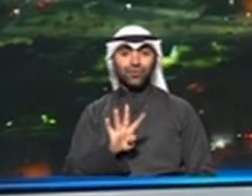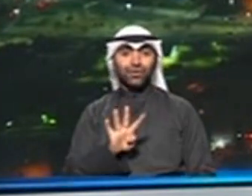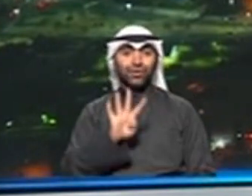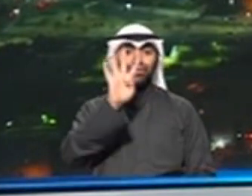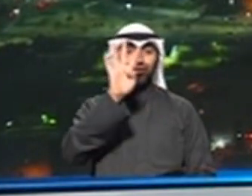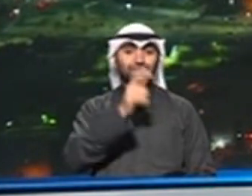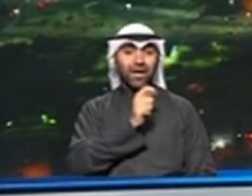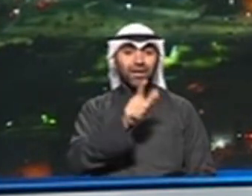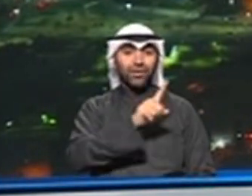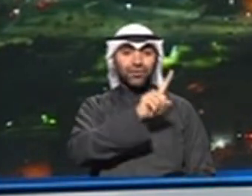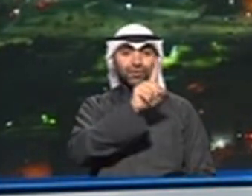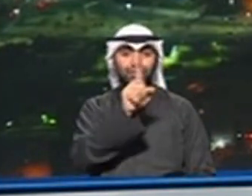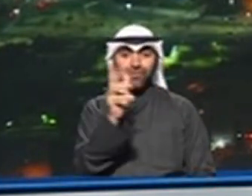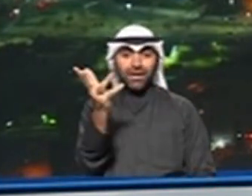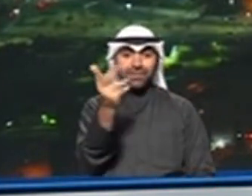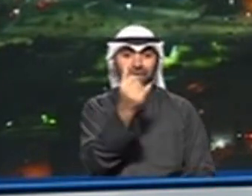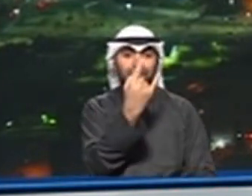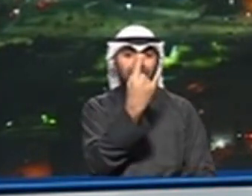بين